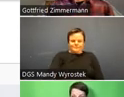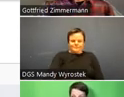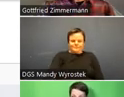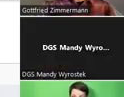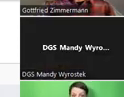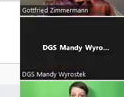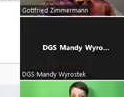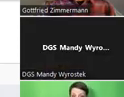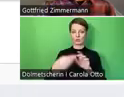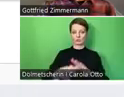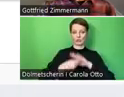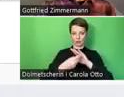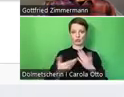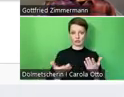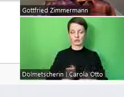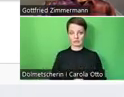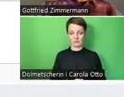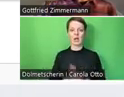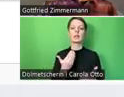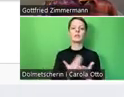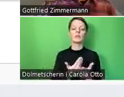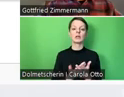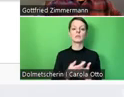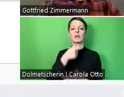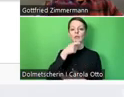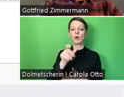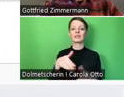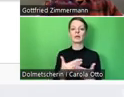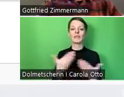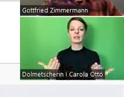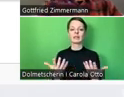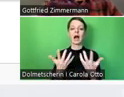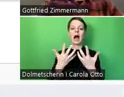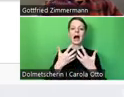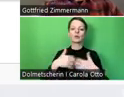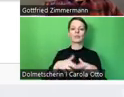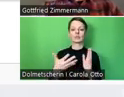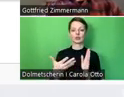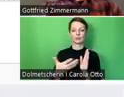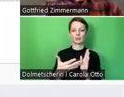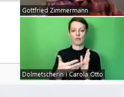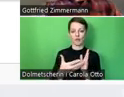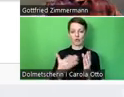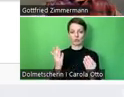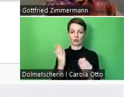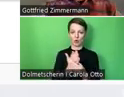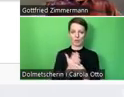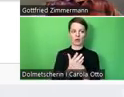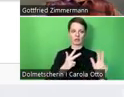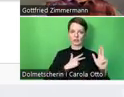gestattet und uns unterstützt. Zum Beispiel gibt es in Word die automatische Prüfung eines Dokuments auf